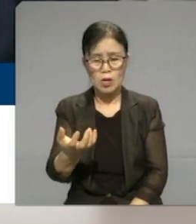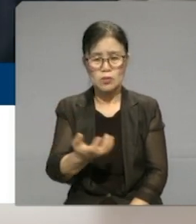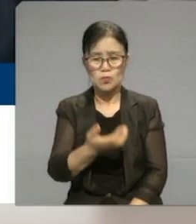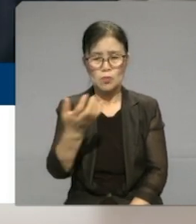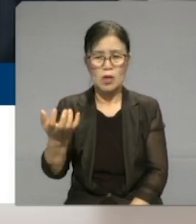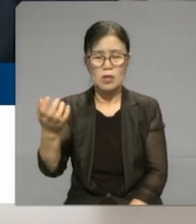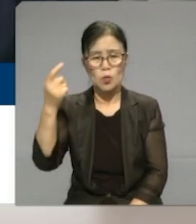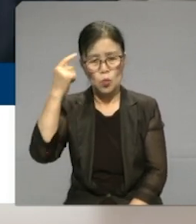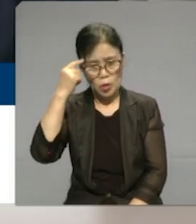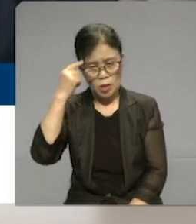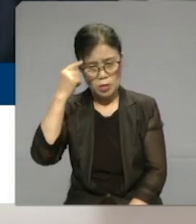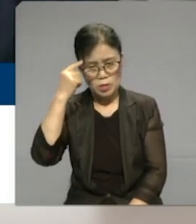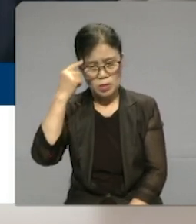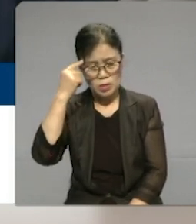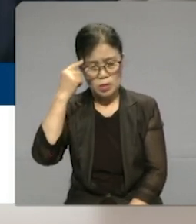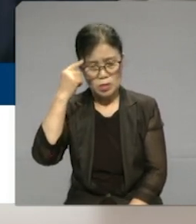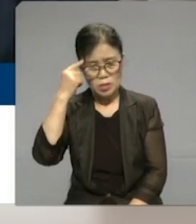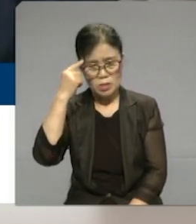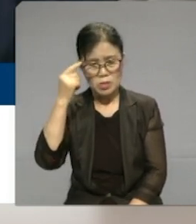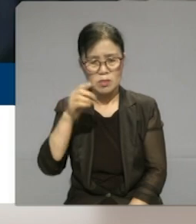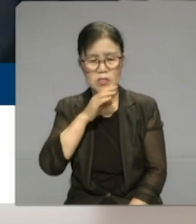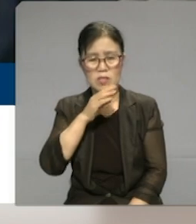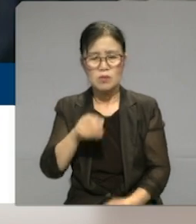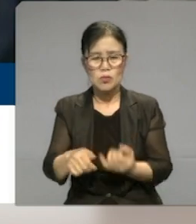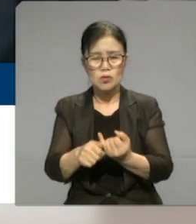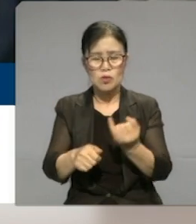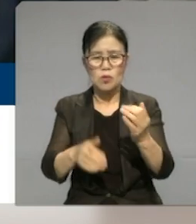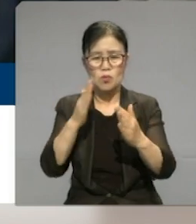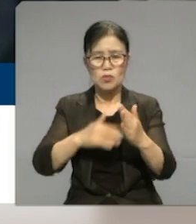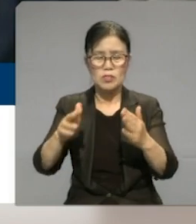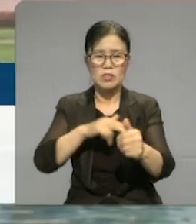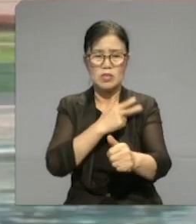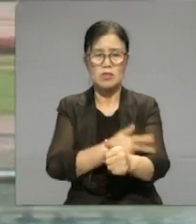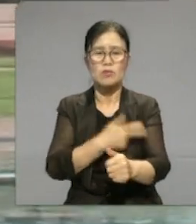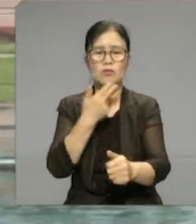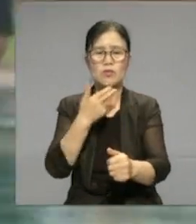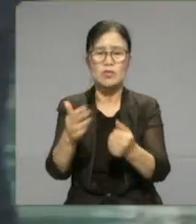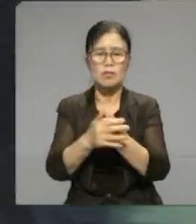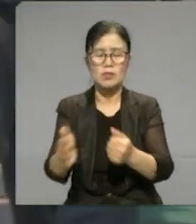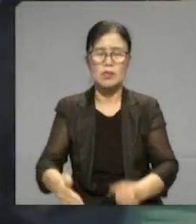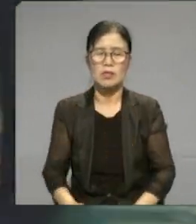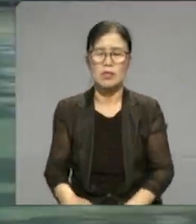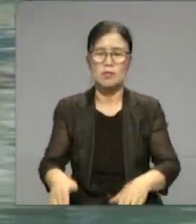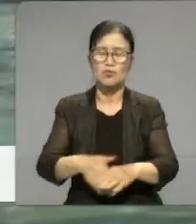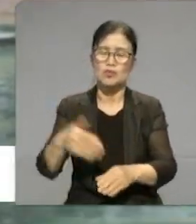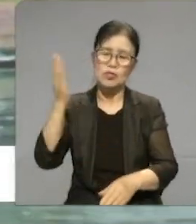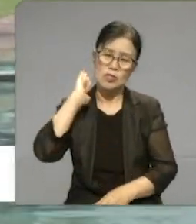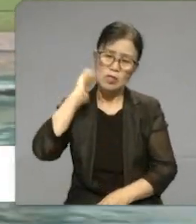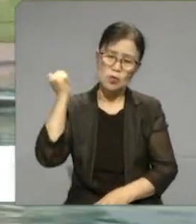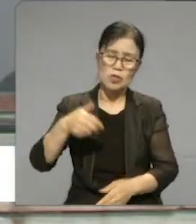순방이 됐었는지 그게 네. 사실 김정숙 여사는 공식 자격이 없기 때문에. 문 전 대통령 측의